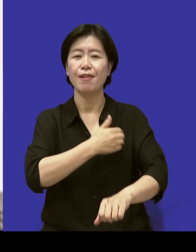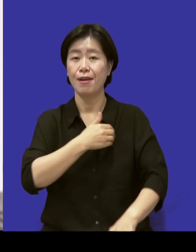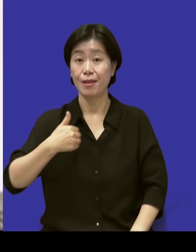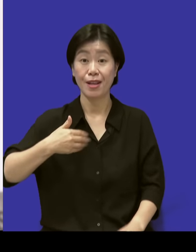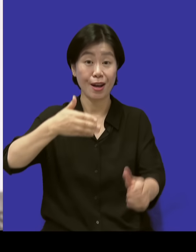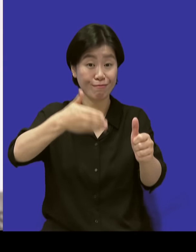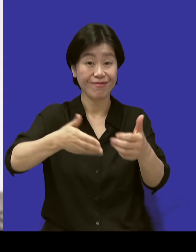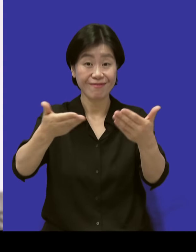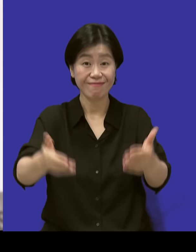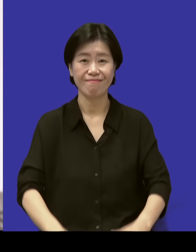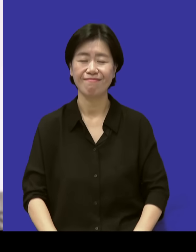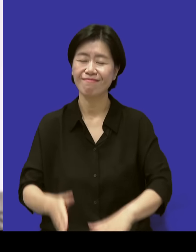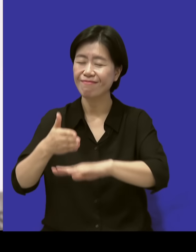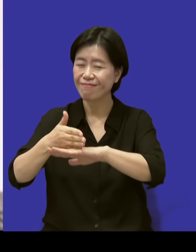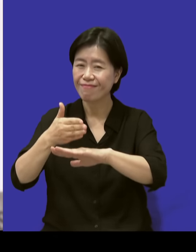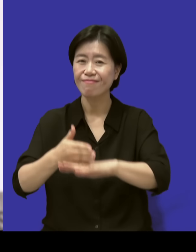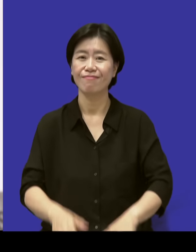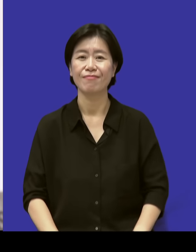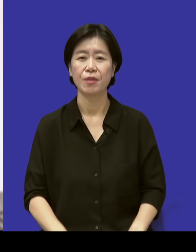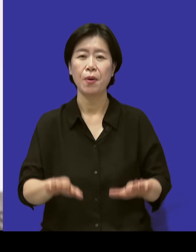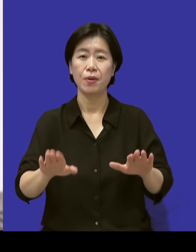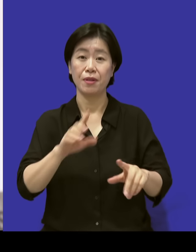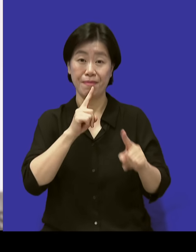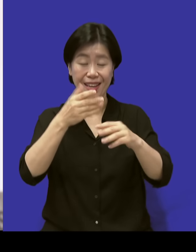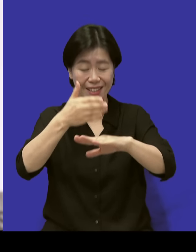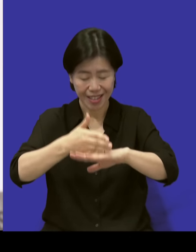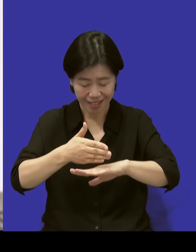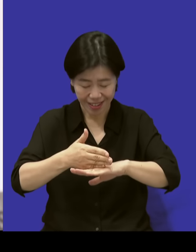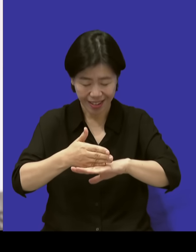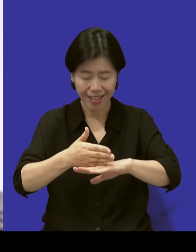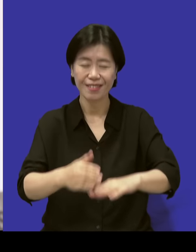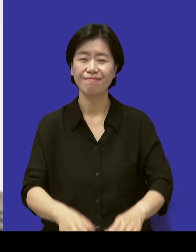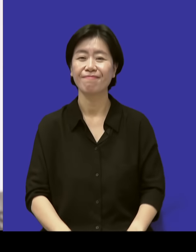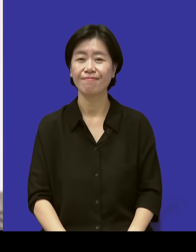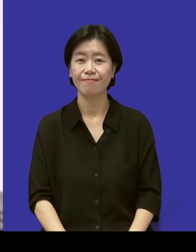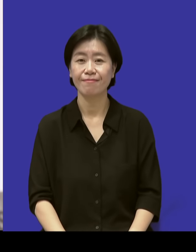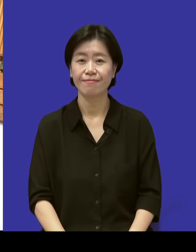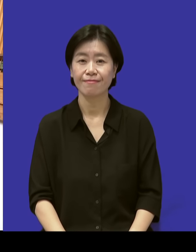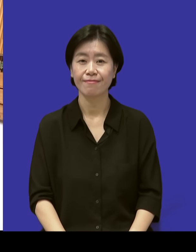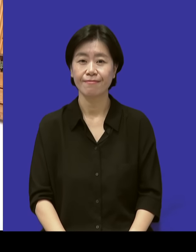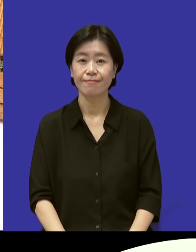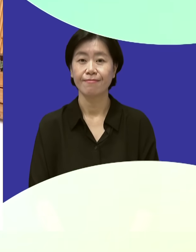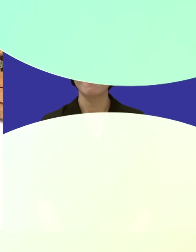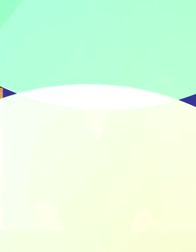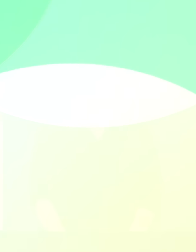싶습니다. 너무 감사합니다. 예, 오늘 귀한 간증 나눠주셔서 고맙습니다. 감사합니다. 감사합니다. 감사합니다. 감사합니다. 네.